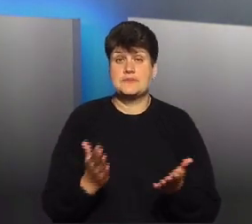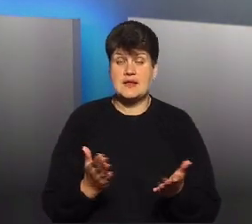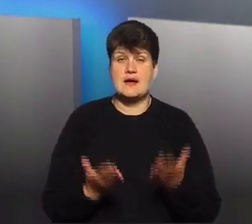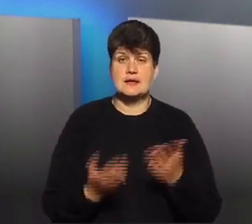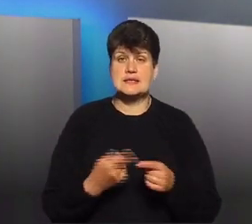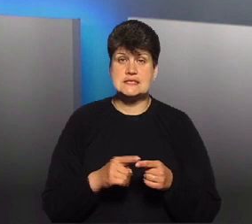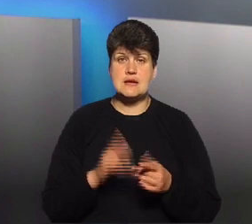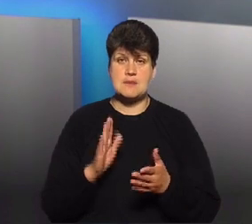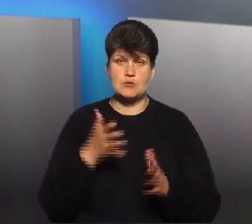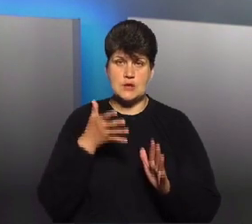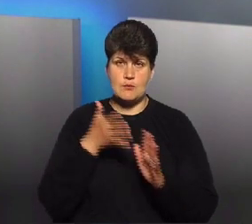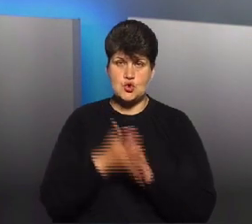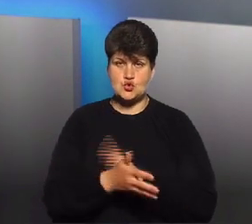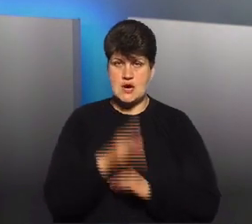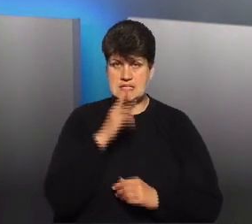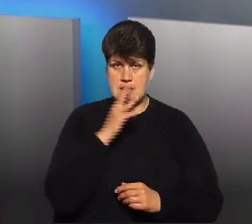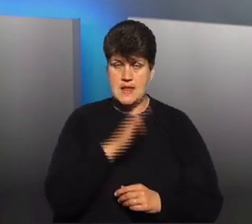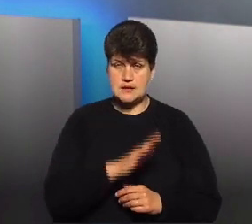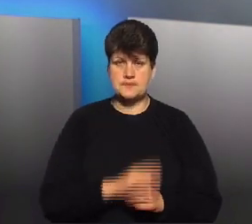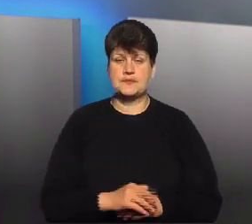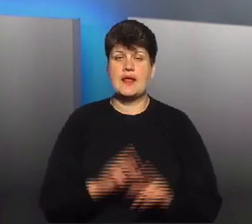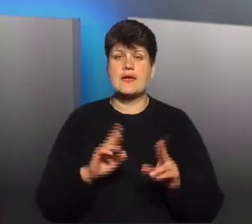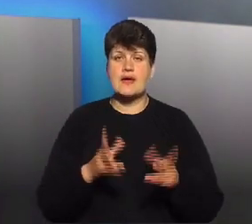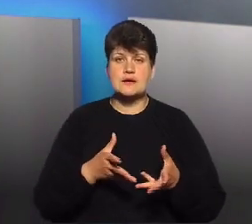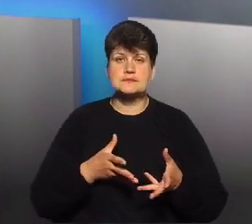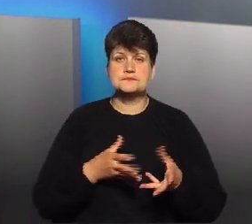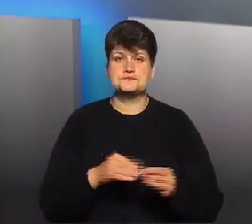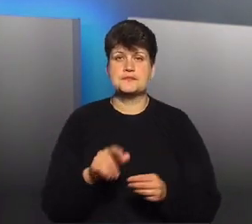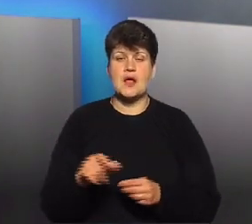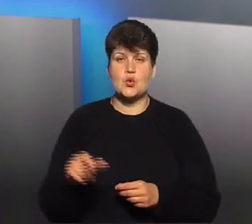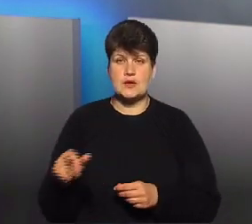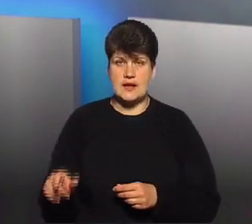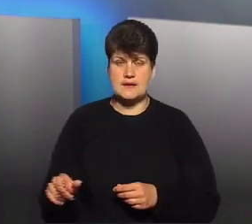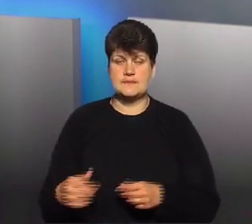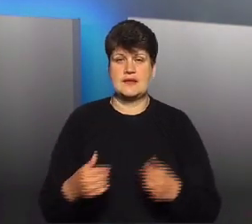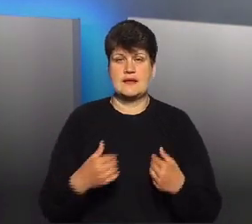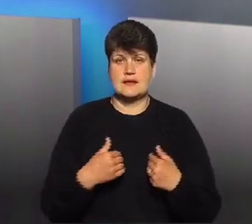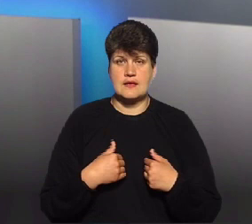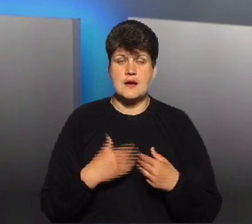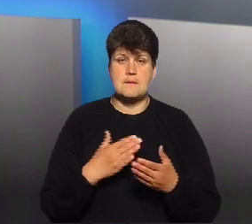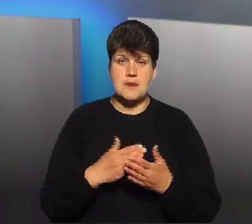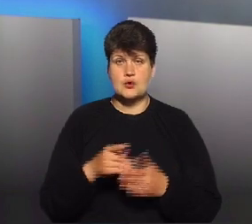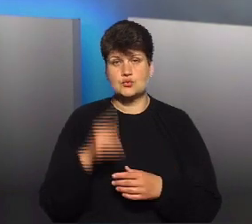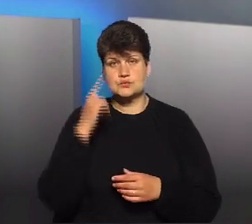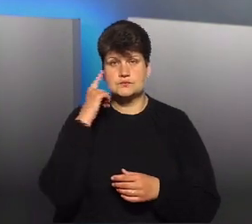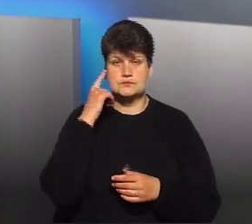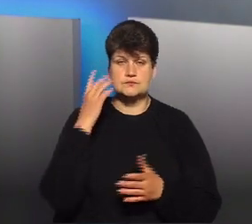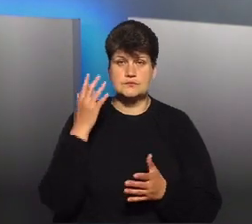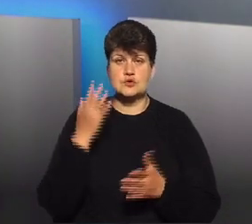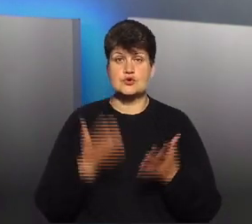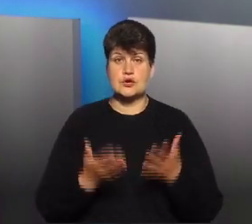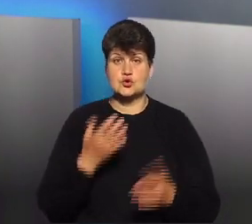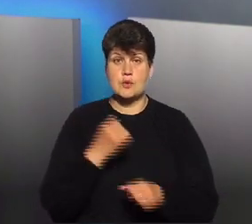зарплата. Як мотивувати людей? Я маю таку теорію, що якщо працювати з